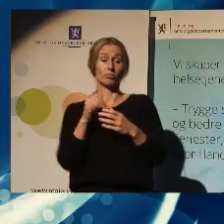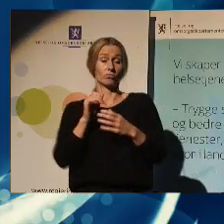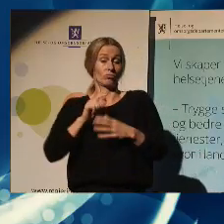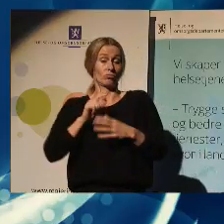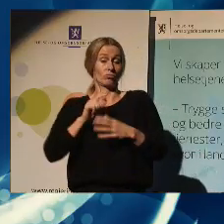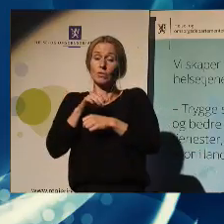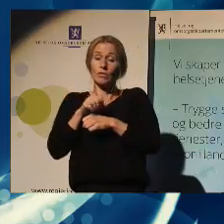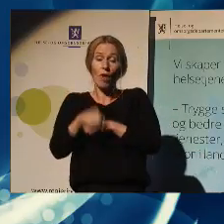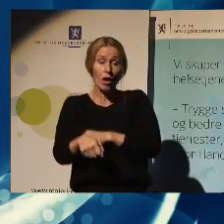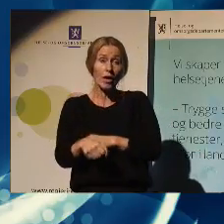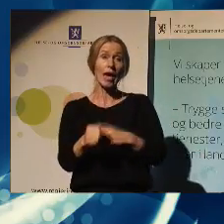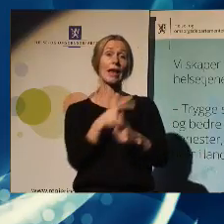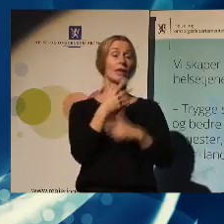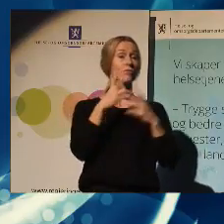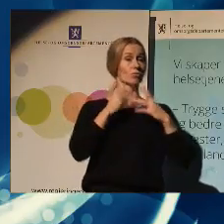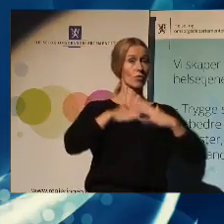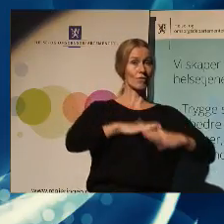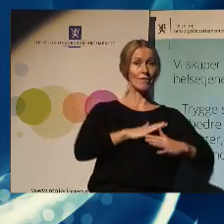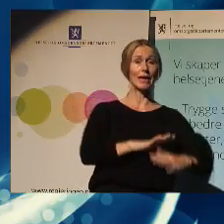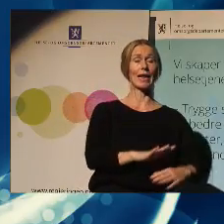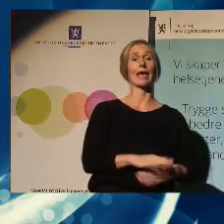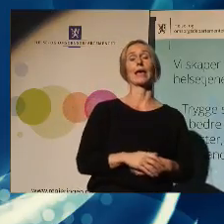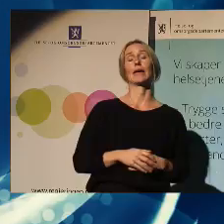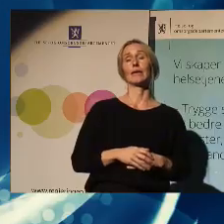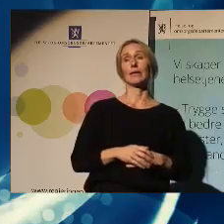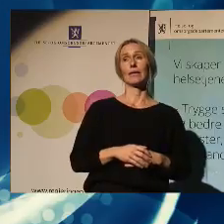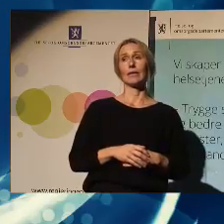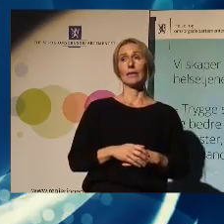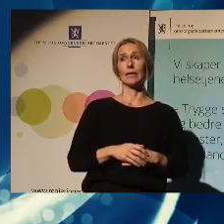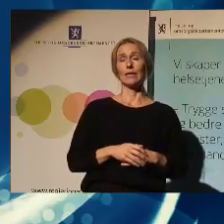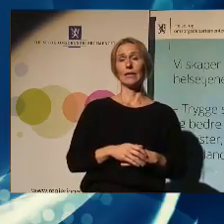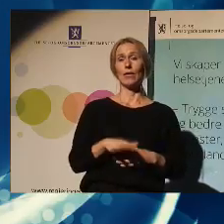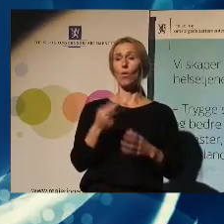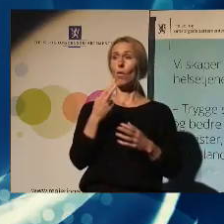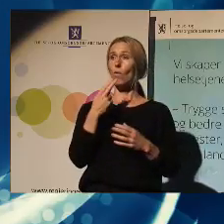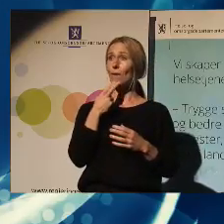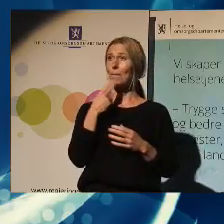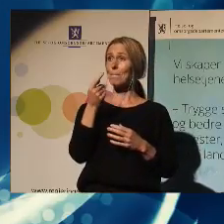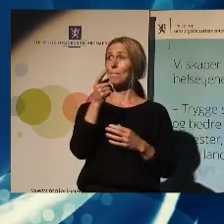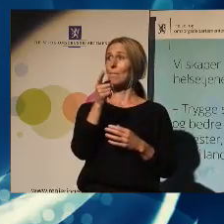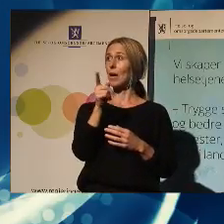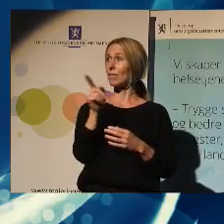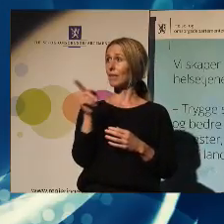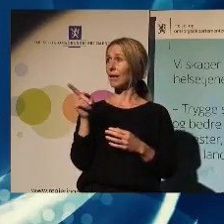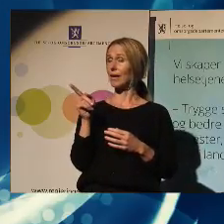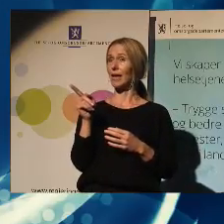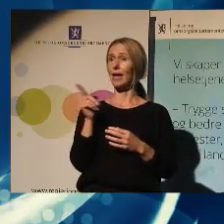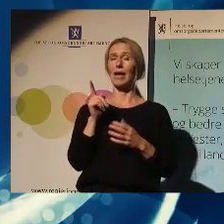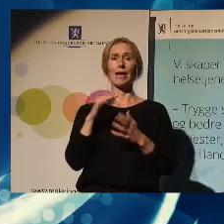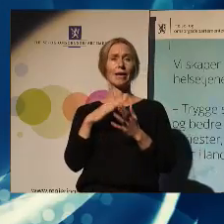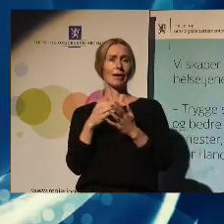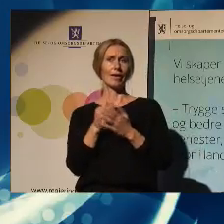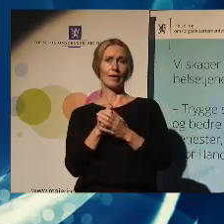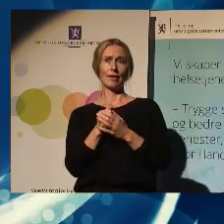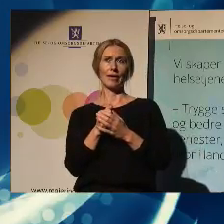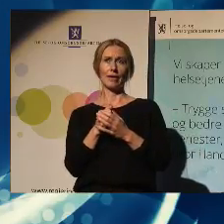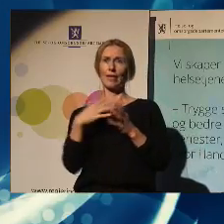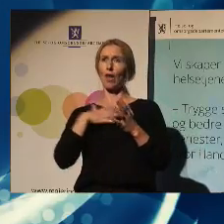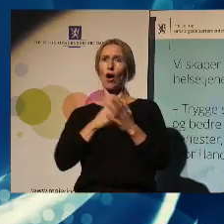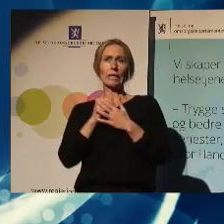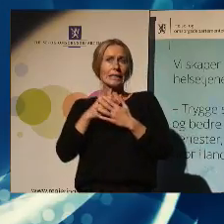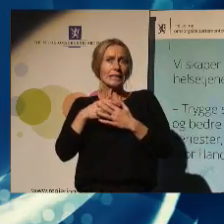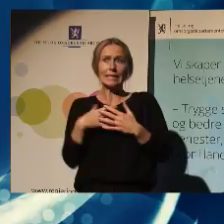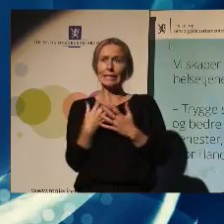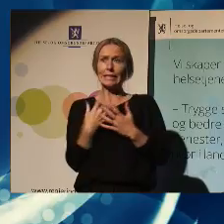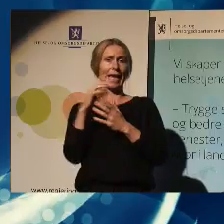være frivillig. Og hvem av dere det som ikke har en i familien